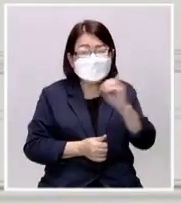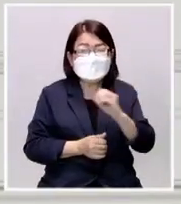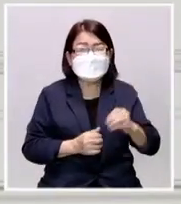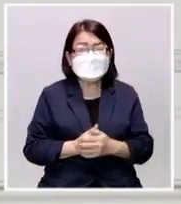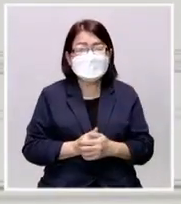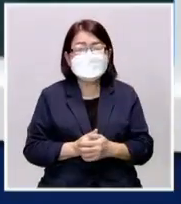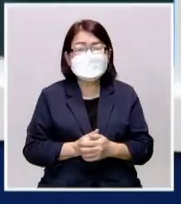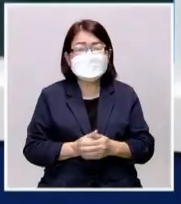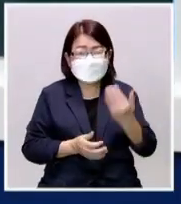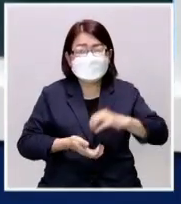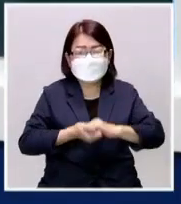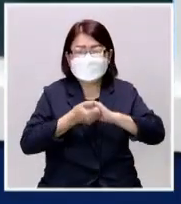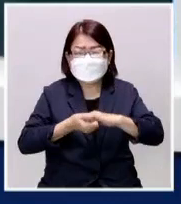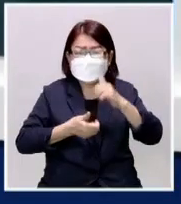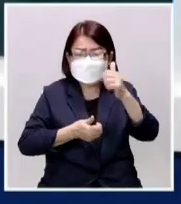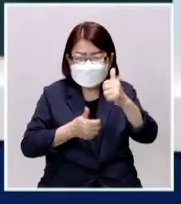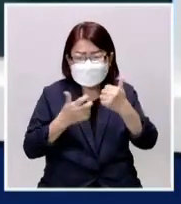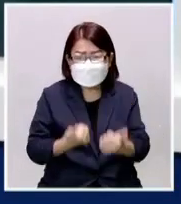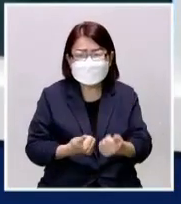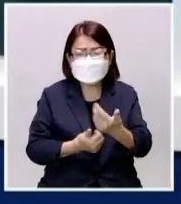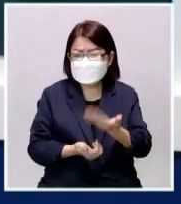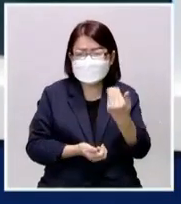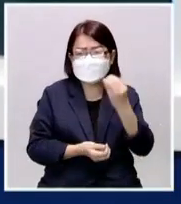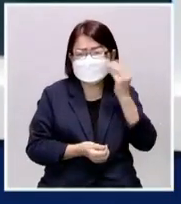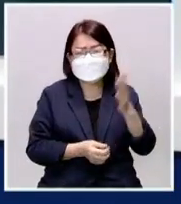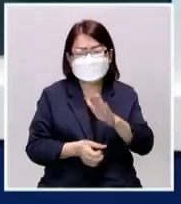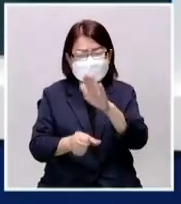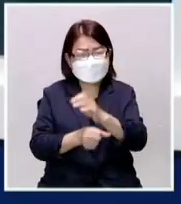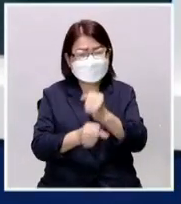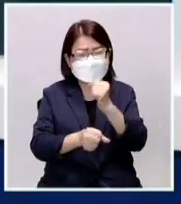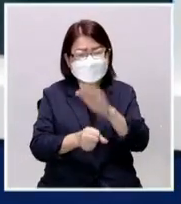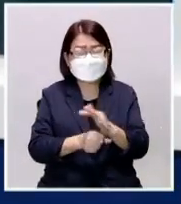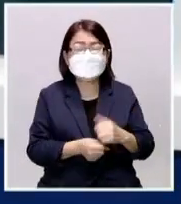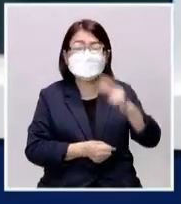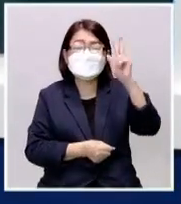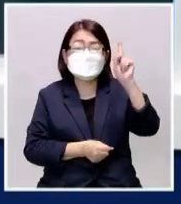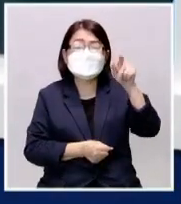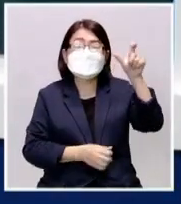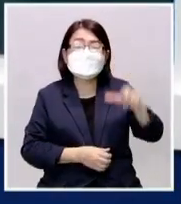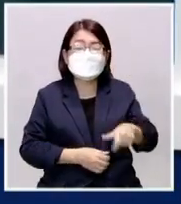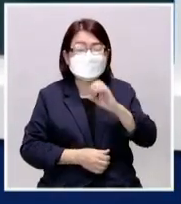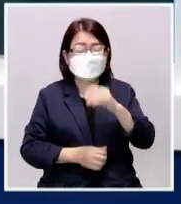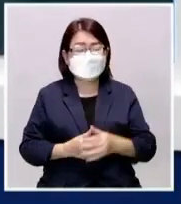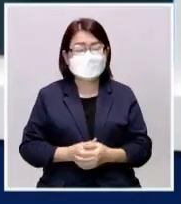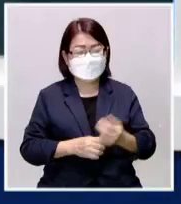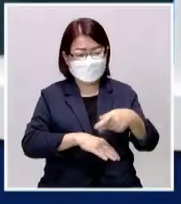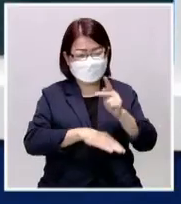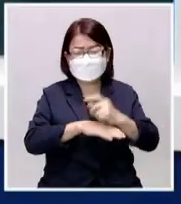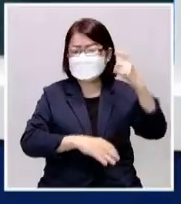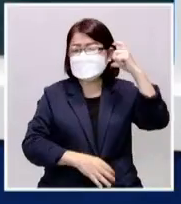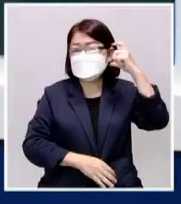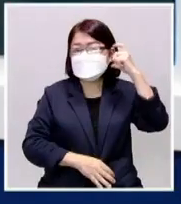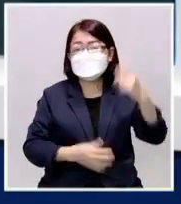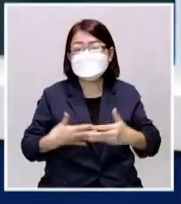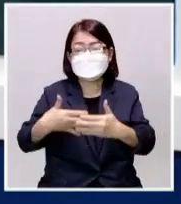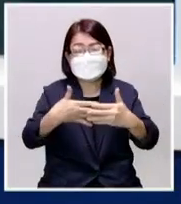สำหับชาตพันธมิรที่แ่นแนแบบนี้France 24 สื่อของฝั่เศษก็รายงานค่ะว่าวธนาที่ประดีโเบดิงของ